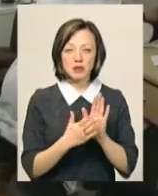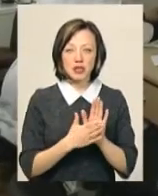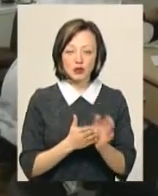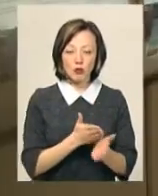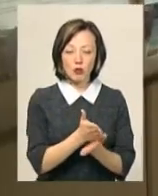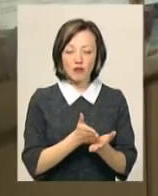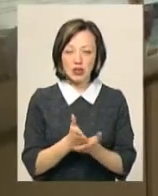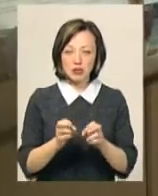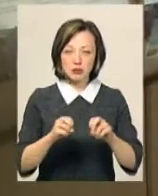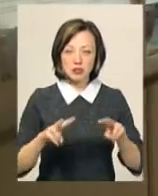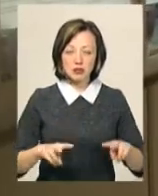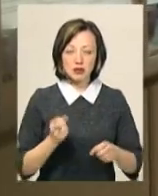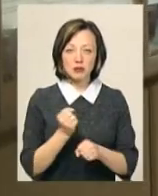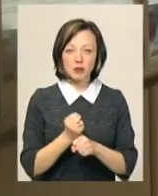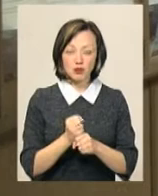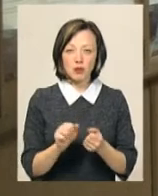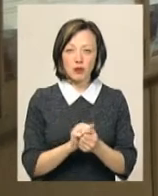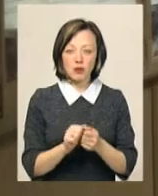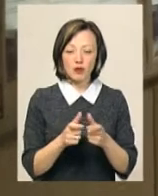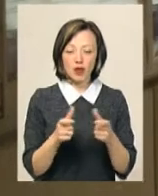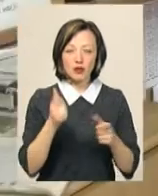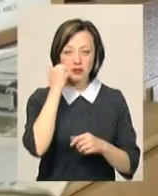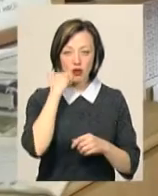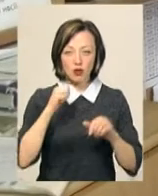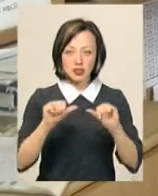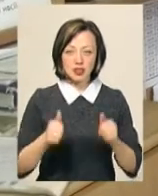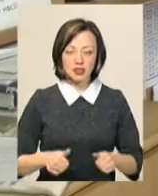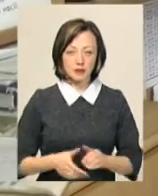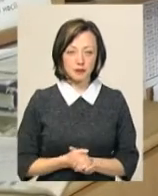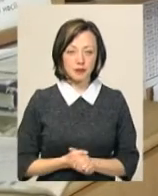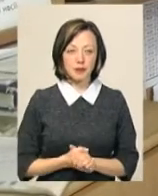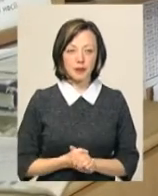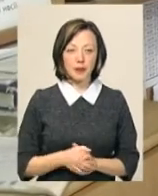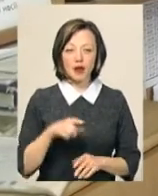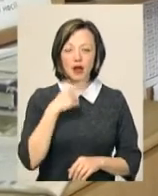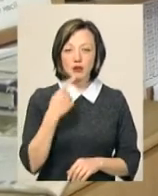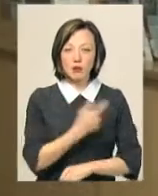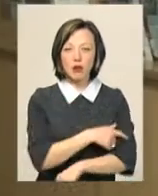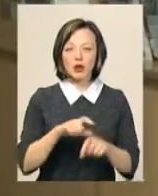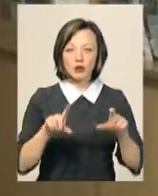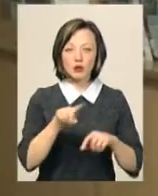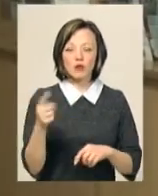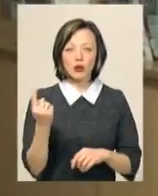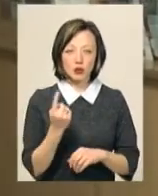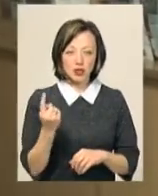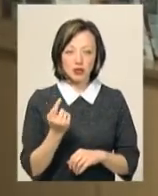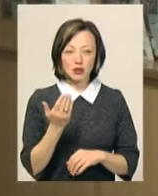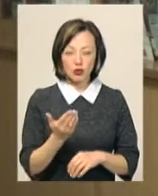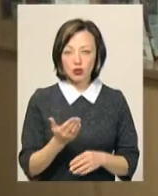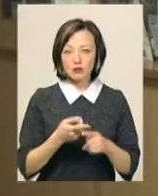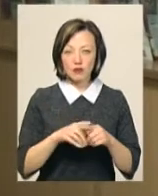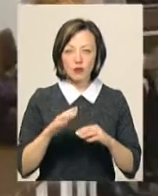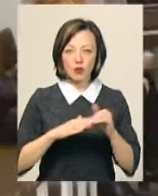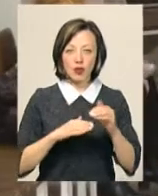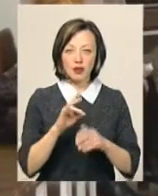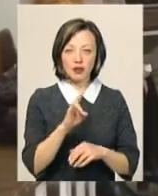профільних спеціалістів. Тут діють паперові талони старого зразка, каже реєстратор Хмельницької міської поліклініки номер 1 Вікторія Саковська. Його й тримає в руках